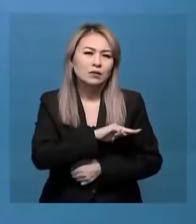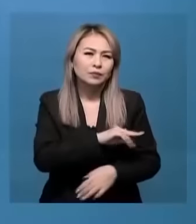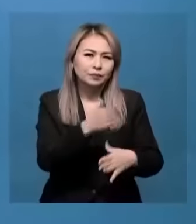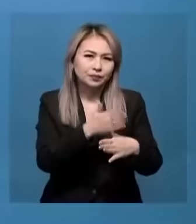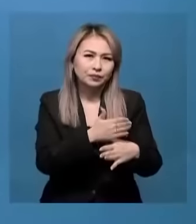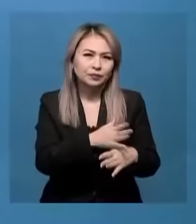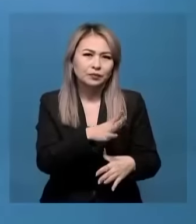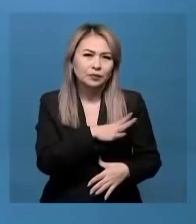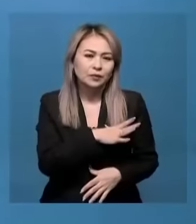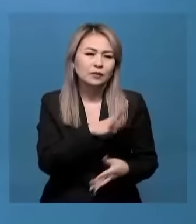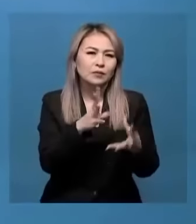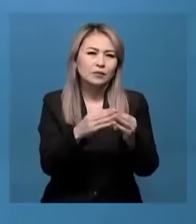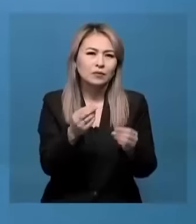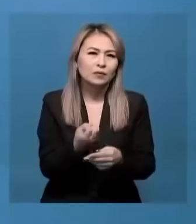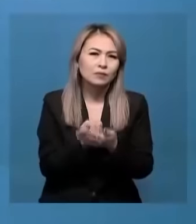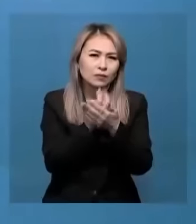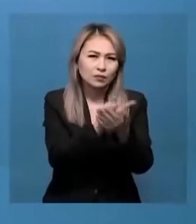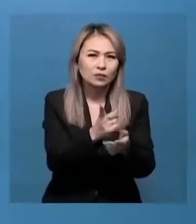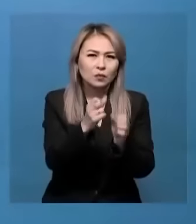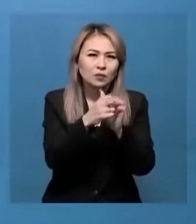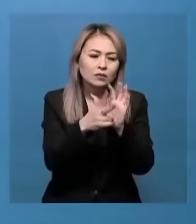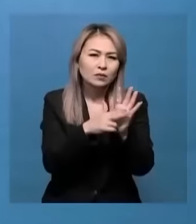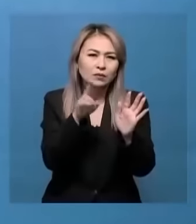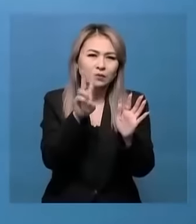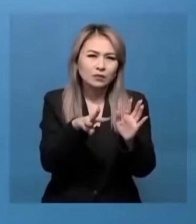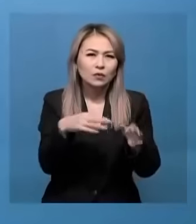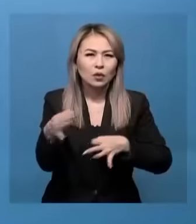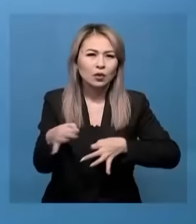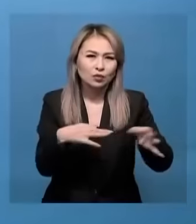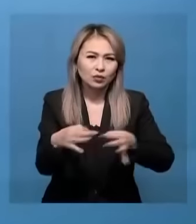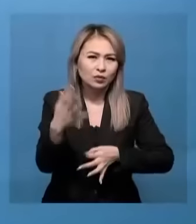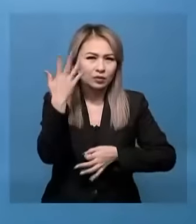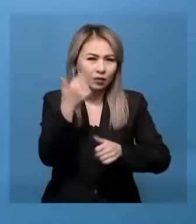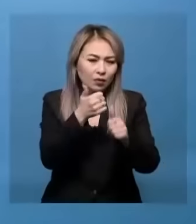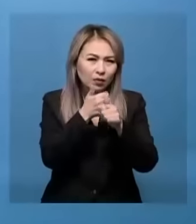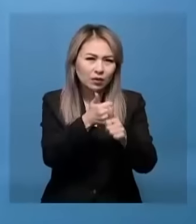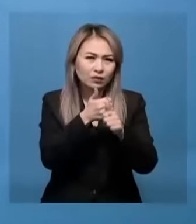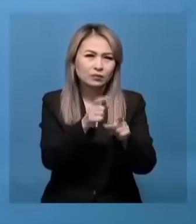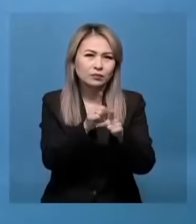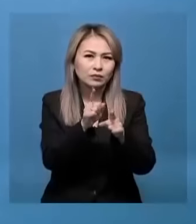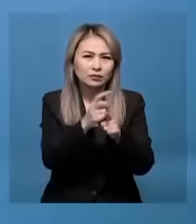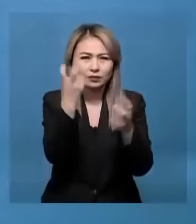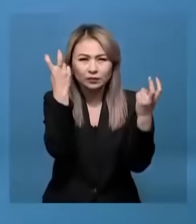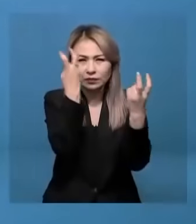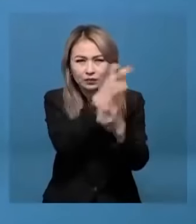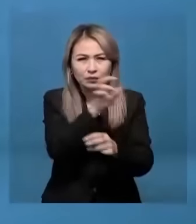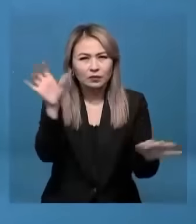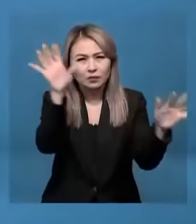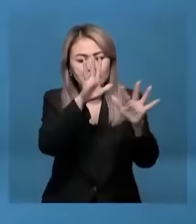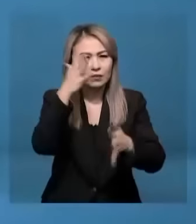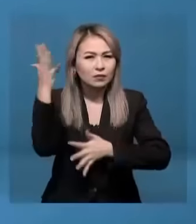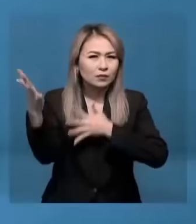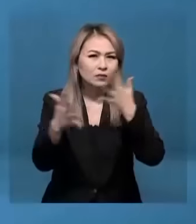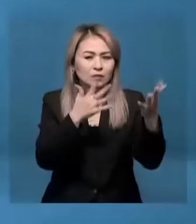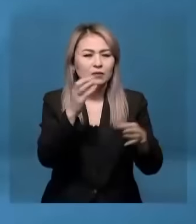атқаруға кедергі болмады. Науқасты ауруханаға жеткізу үшін 18 шақырым жолды жаяу еңсерген. Олар ат құлағы көрінбейтін ақтүтек